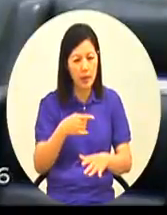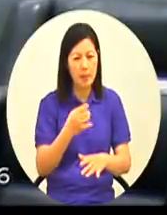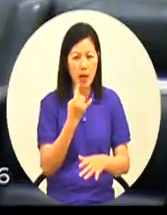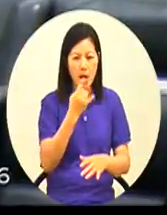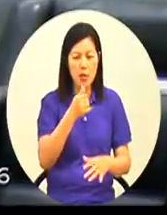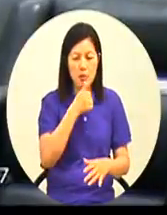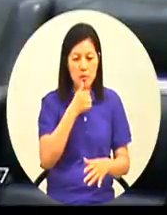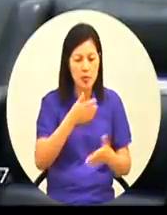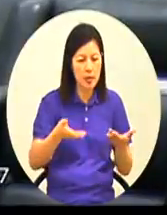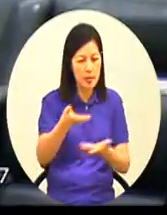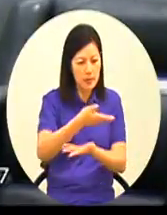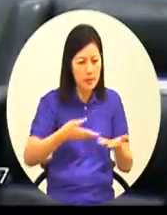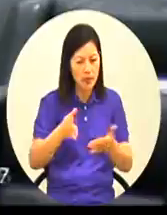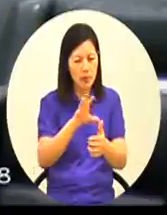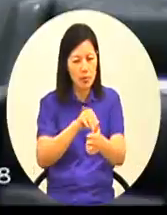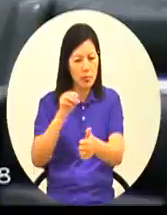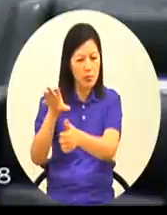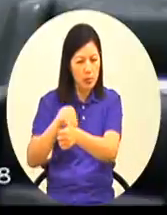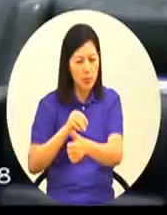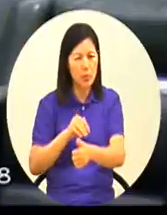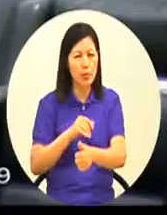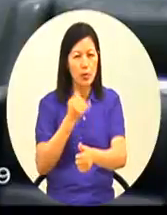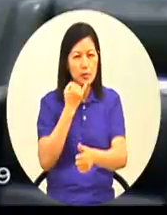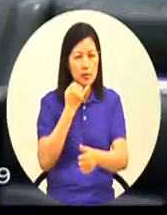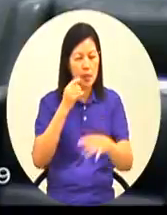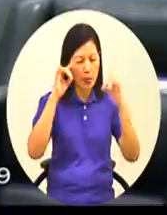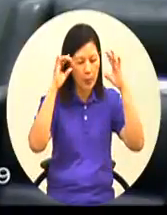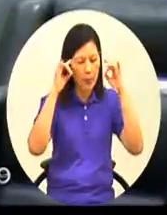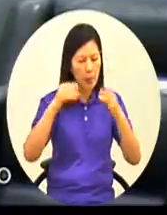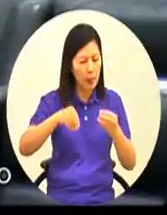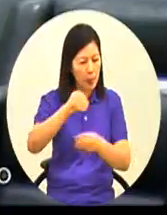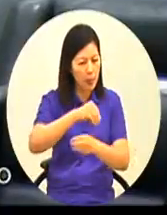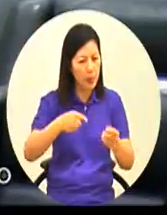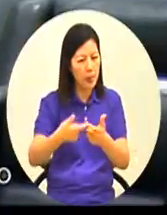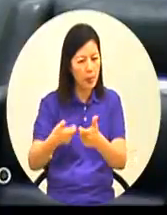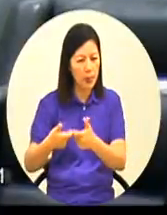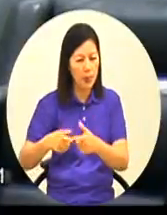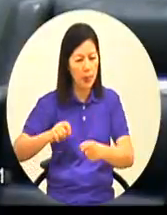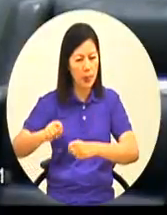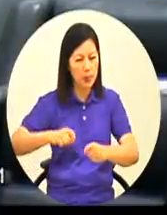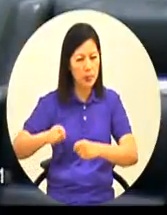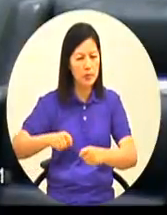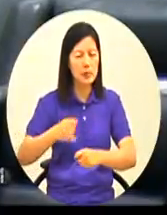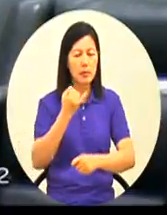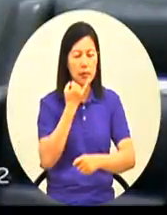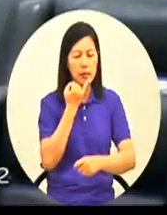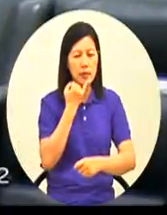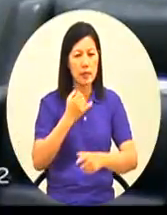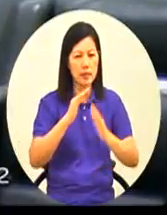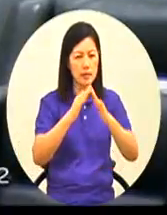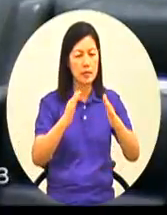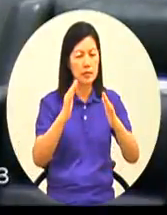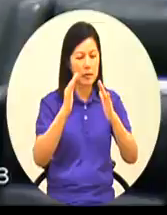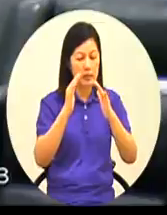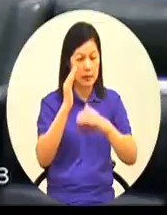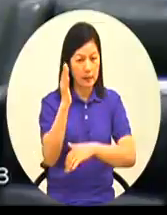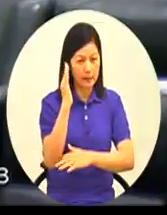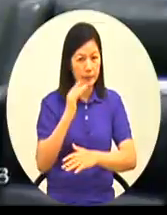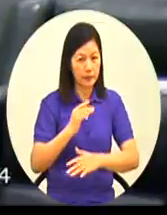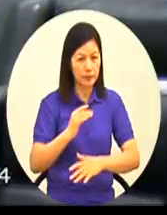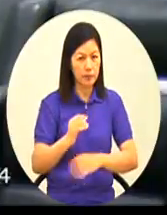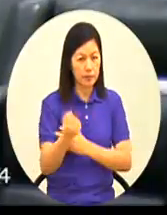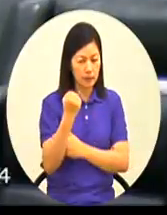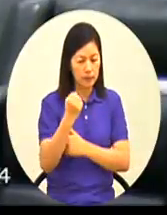共同学习。那我觉得这是很多灵活的这种配套的计划措施，是我们市政府可以积极去做的。所